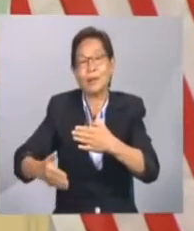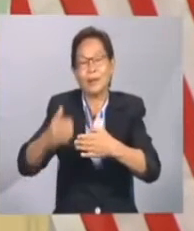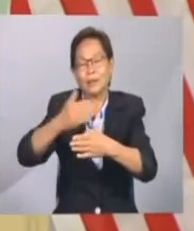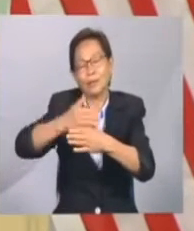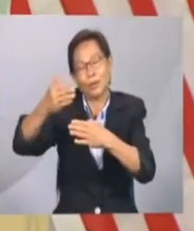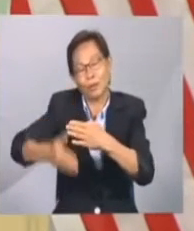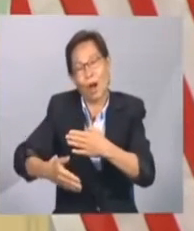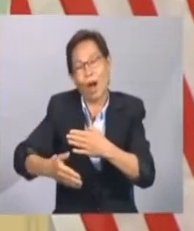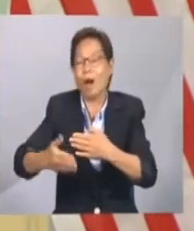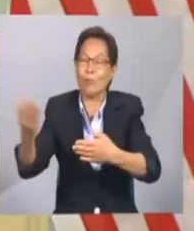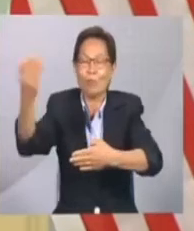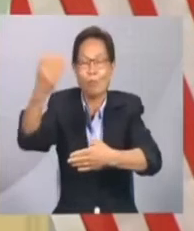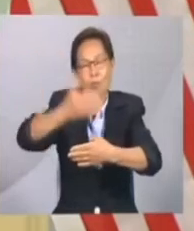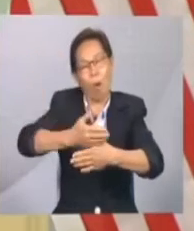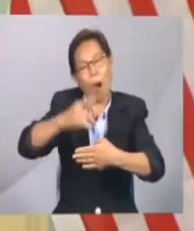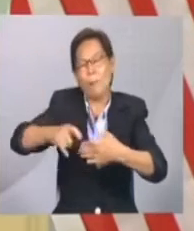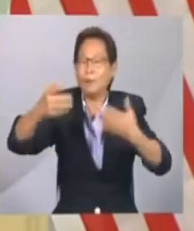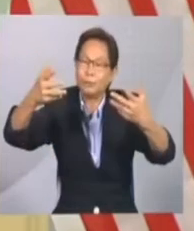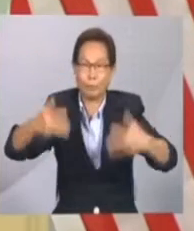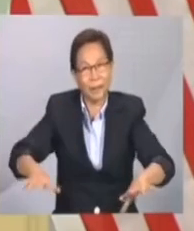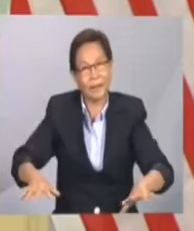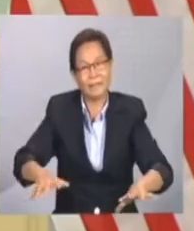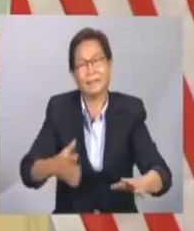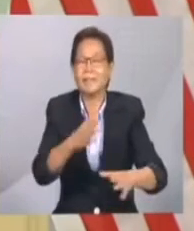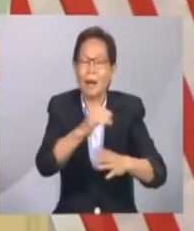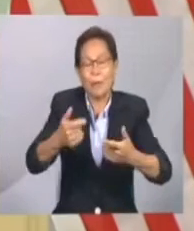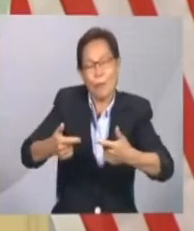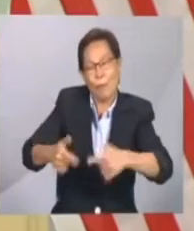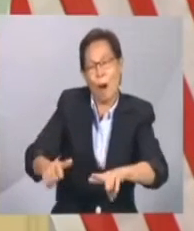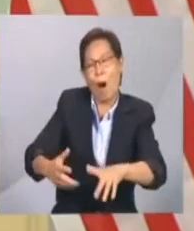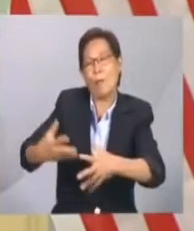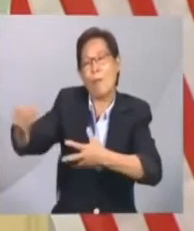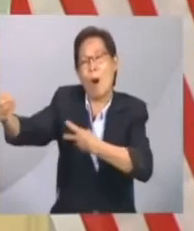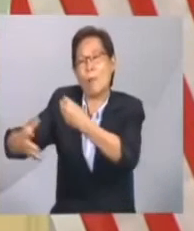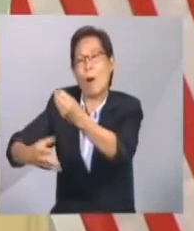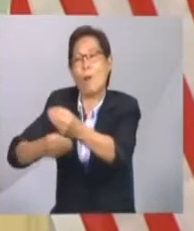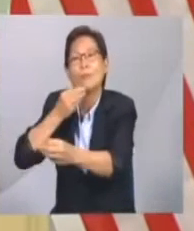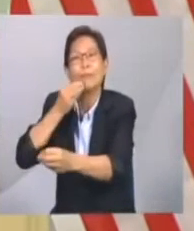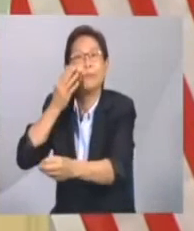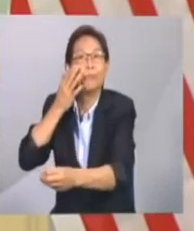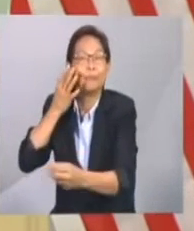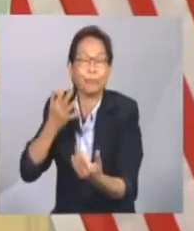menjalani tempoh kuarantin wajib dan dibenarkan pulang.